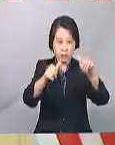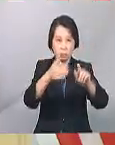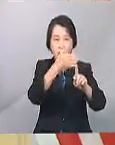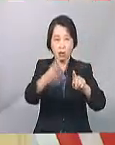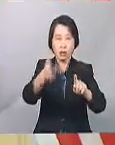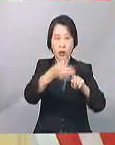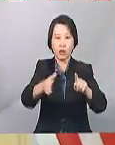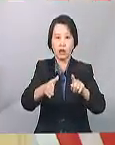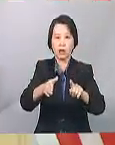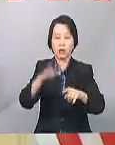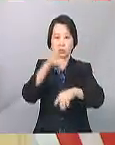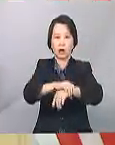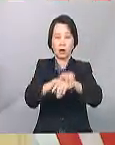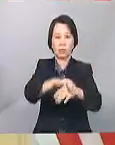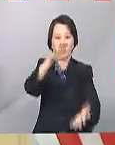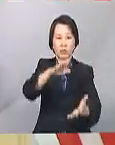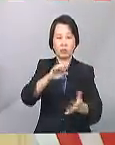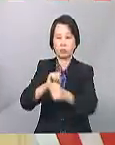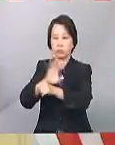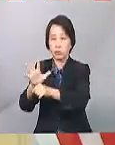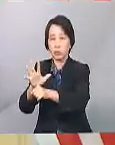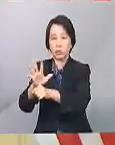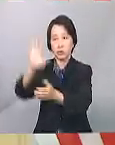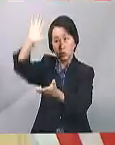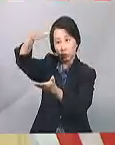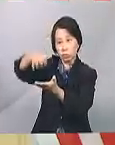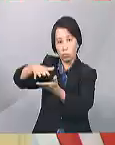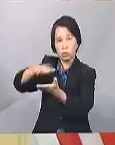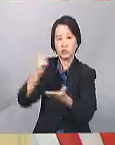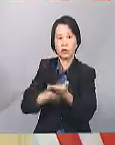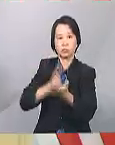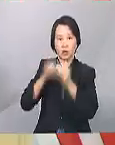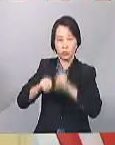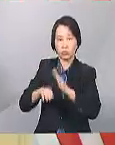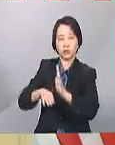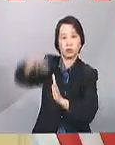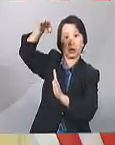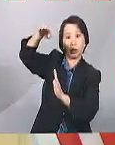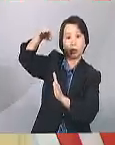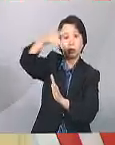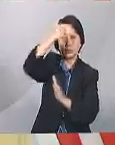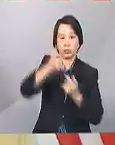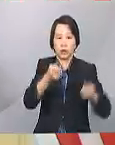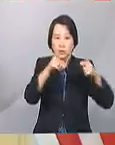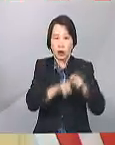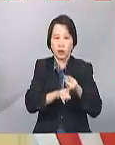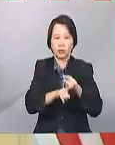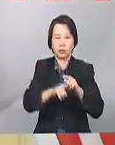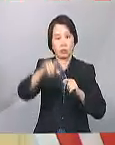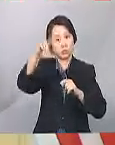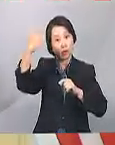walaupun sekarang ini nampak berkurangan, kadang-kadang dia boleh naik juga, kita tidak tahu. Sebab berlaku di beberapa